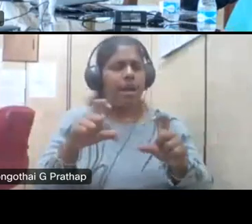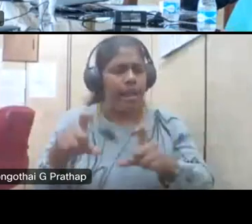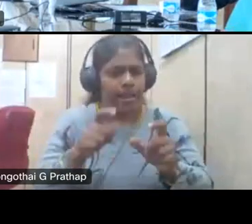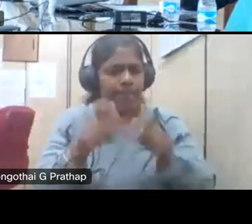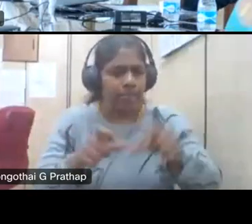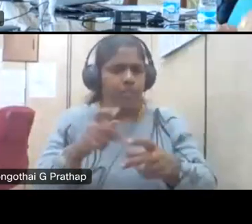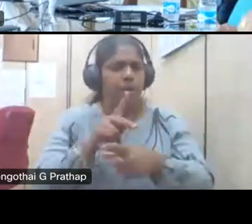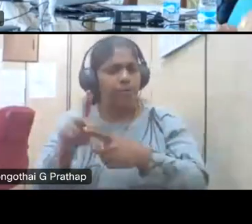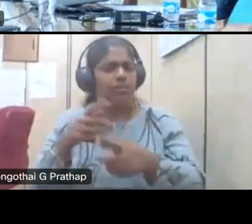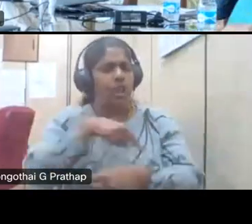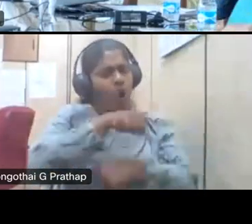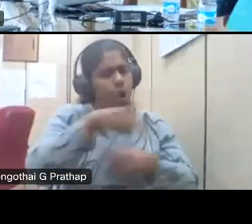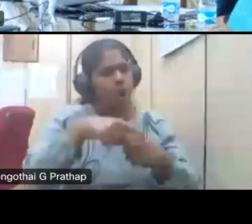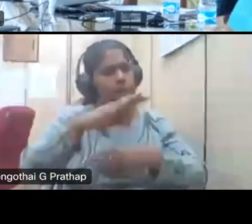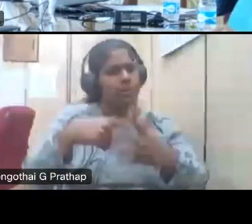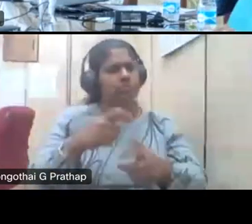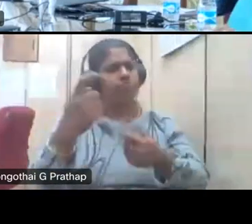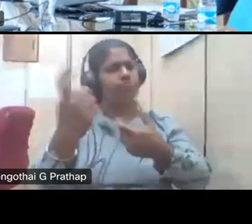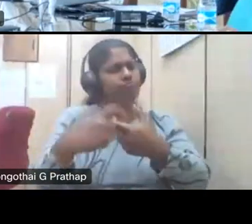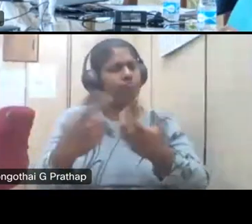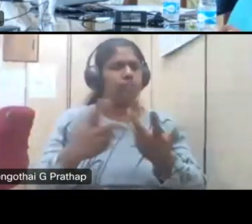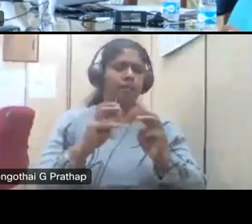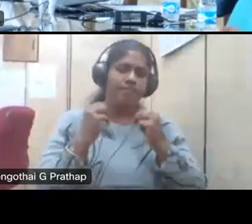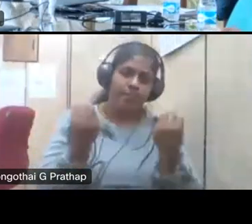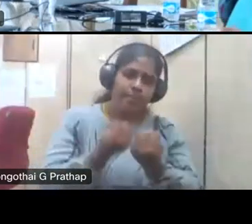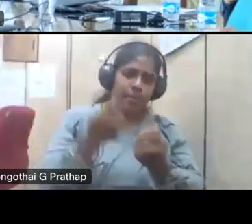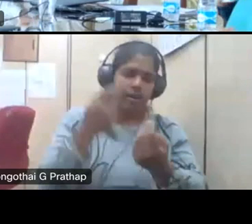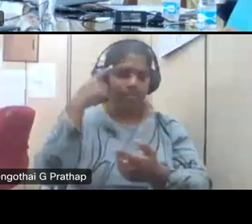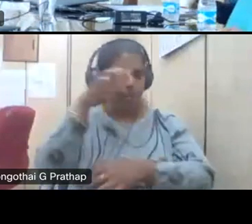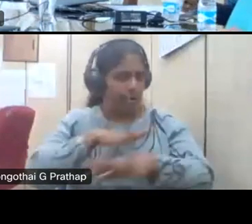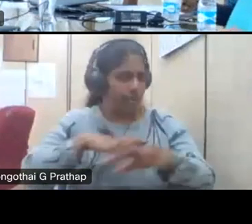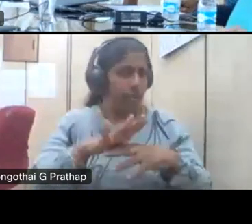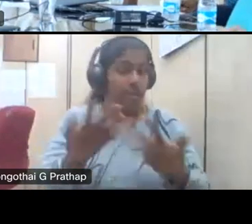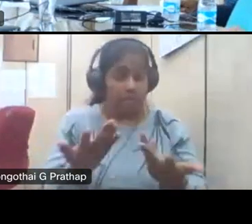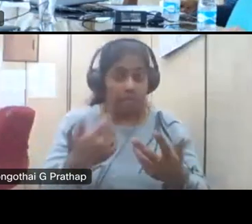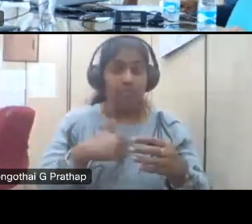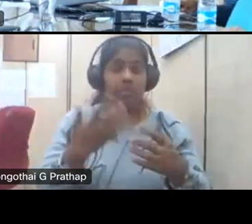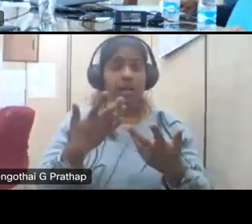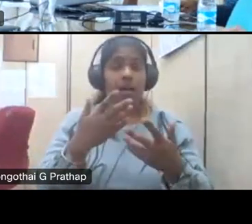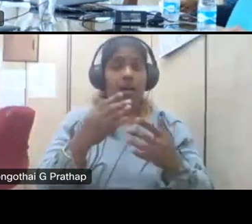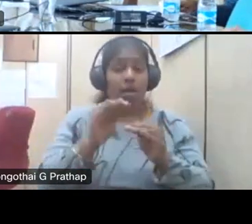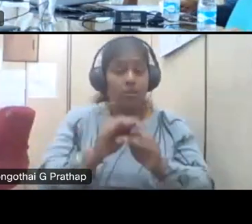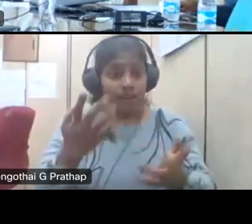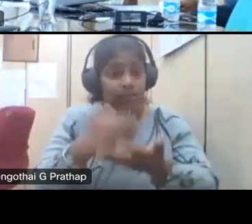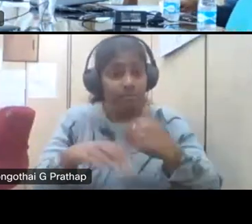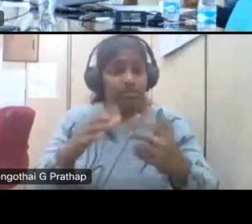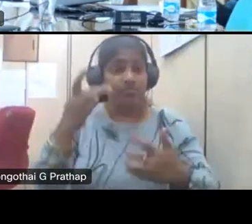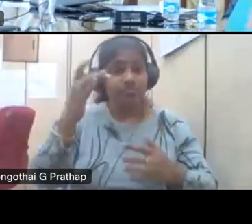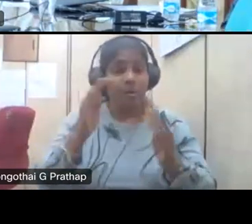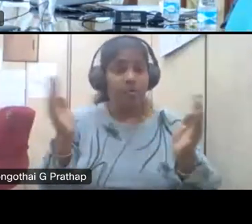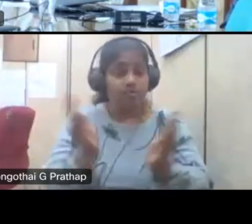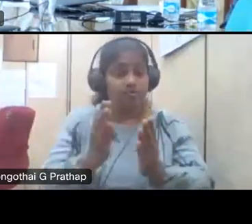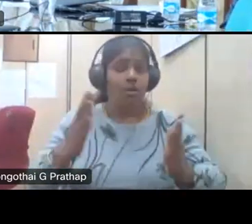hamare professionals bhi aaye, aur matlab bachche bhi aaye, adults bhi aaye. वो अपना लिव्ड एक्सपीरियंस भी